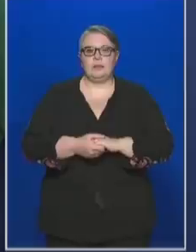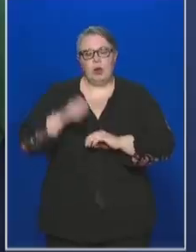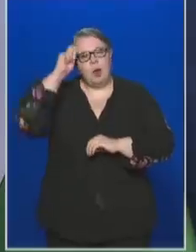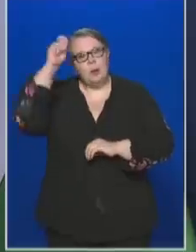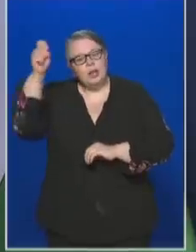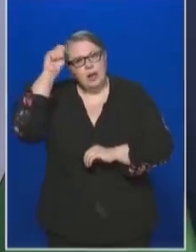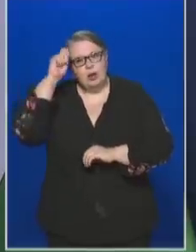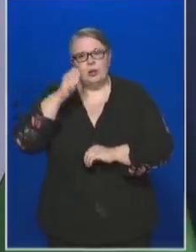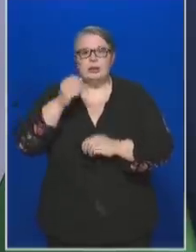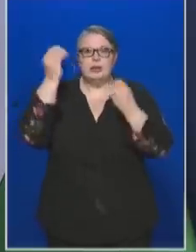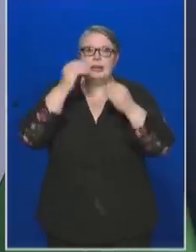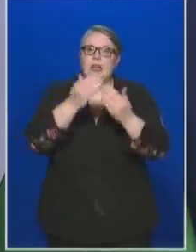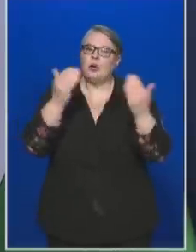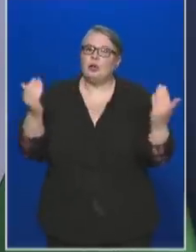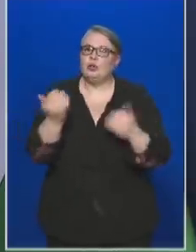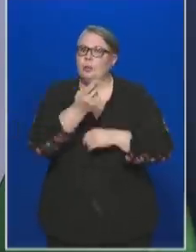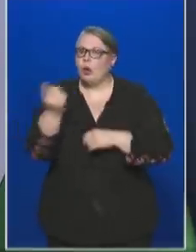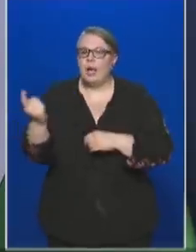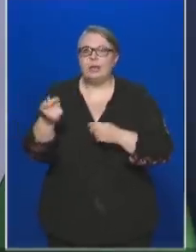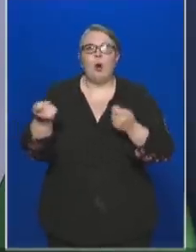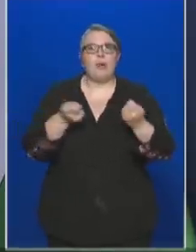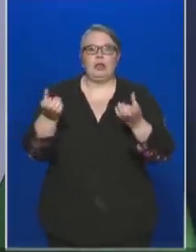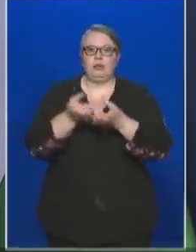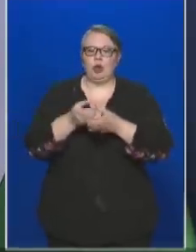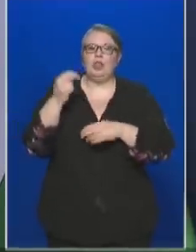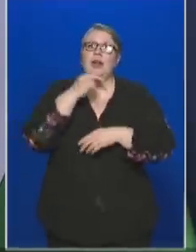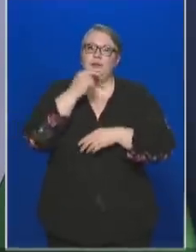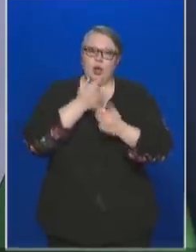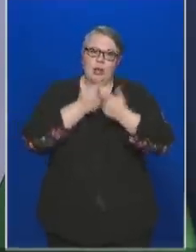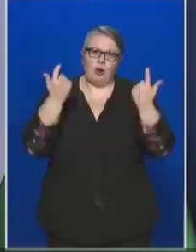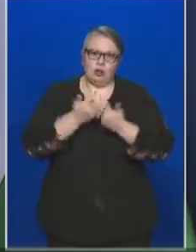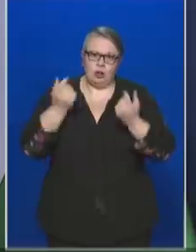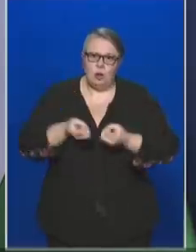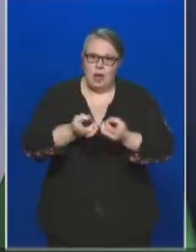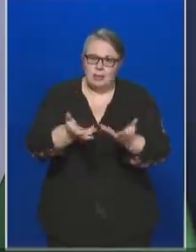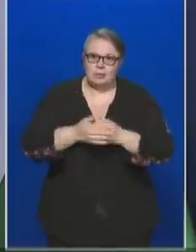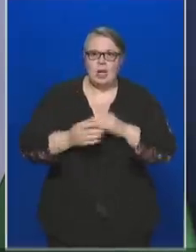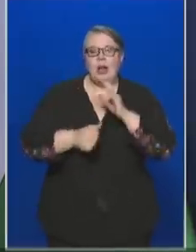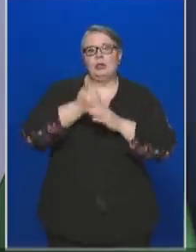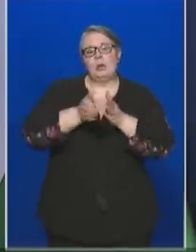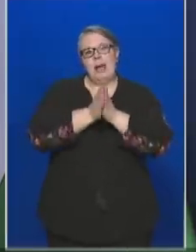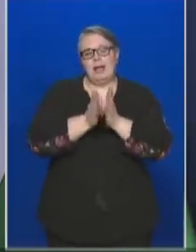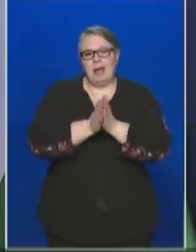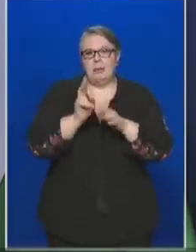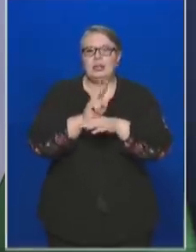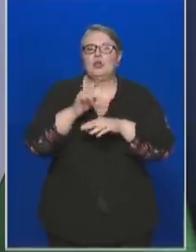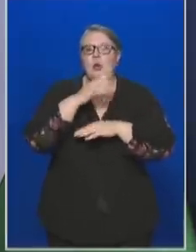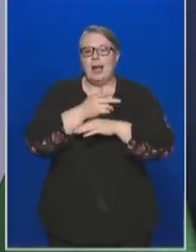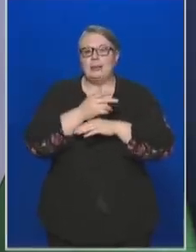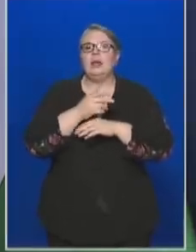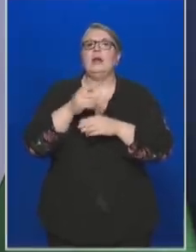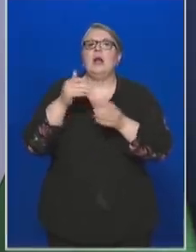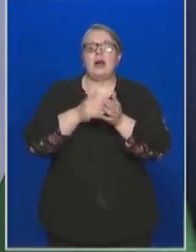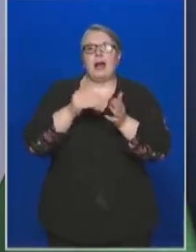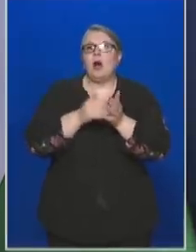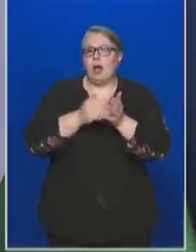Jó napot kívánok! Tisztelettel köszöntöm Önöket az Operatív Törzs hétfői tájékoztatóján. Elsőként megkérem Kis Robert rendőr a